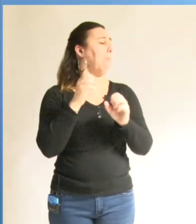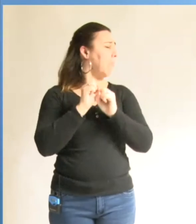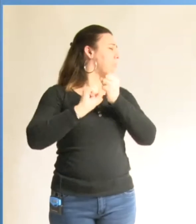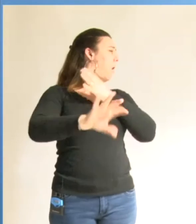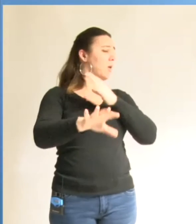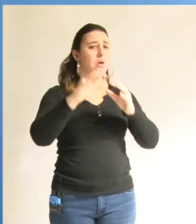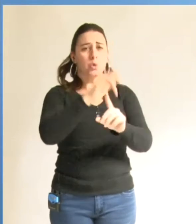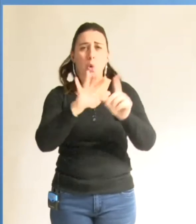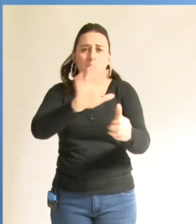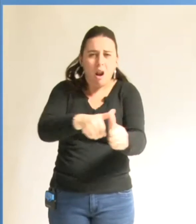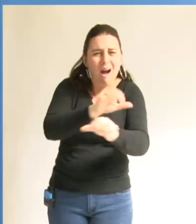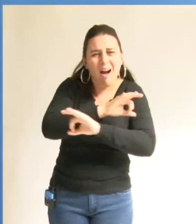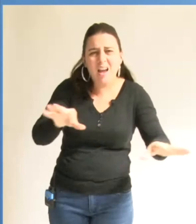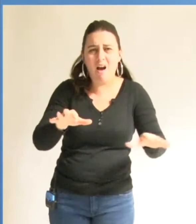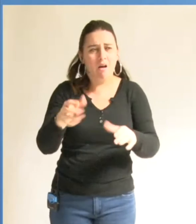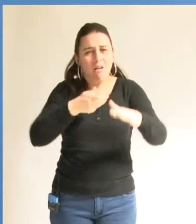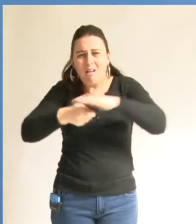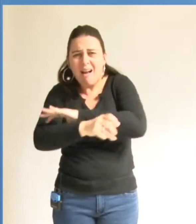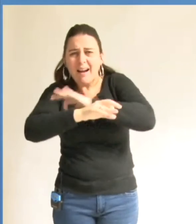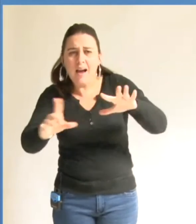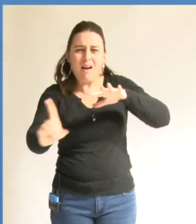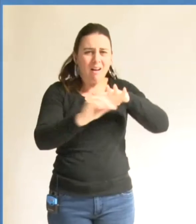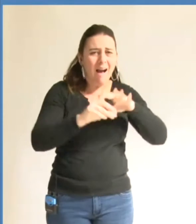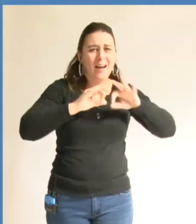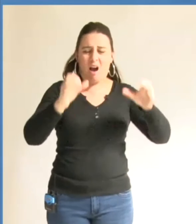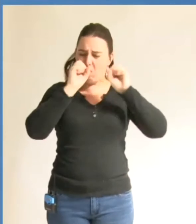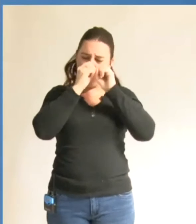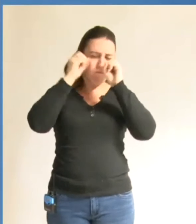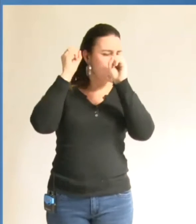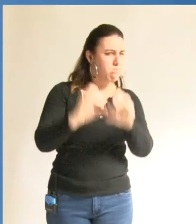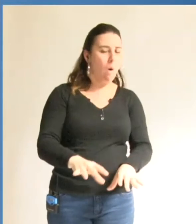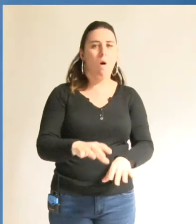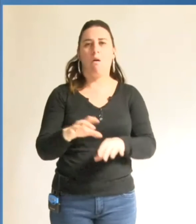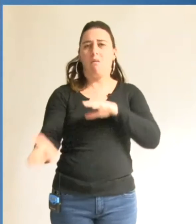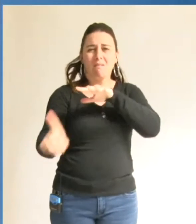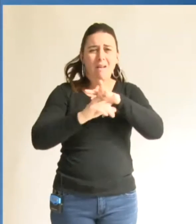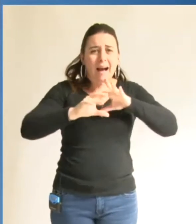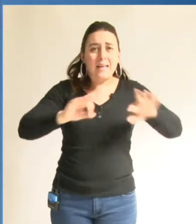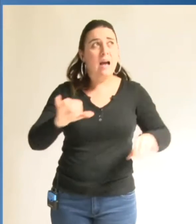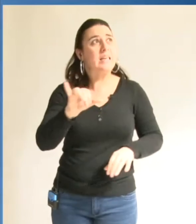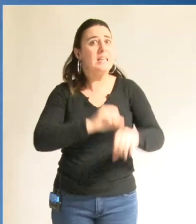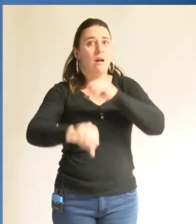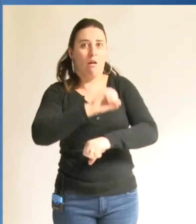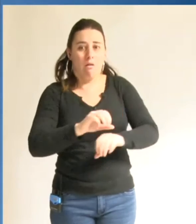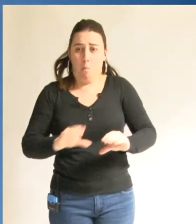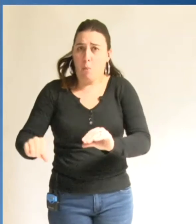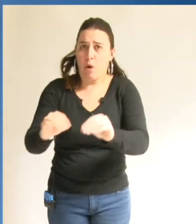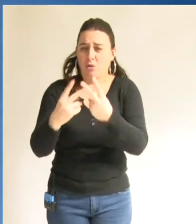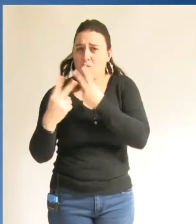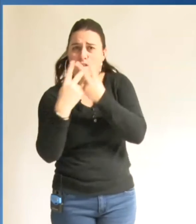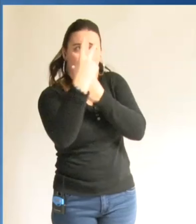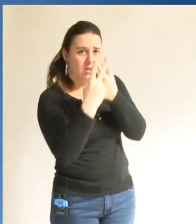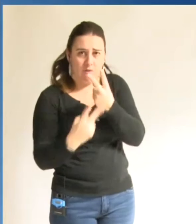ni socialement, elles n'ont aucune aide à l'insertion, aucune aide à l'intégration, elles sont à la charge des populations auprès desquelles